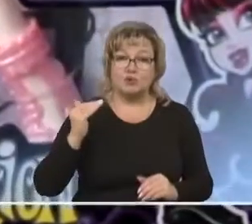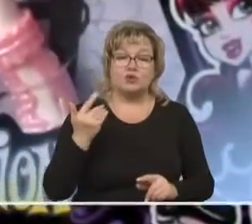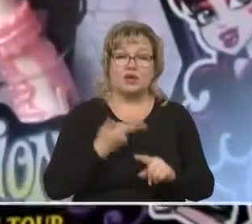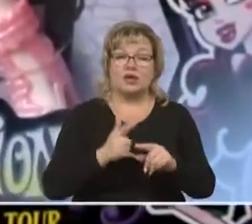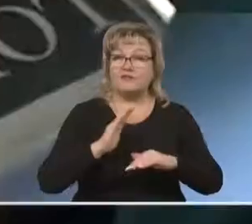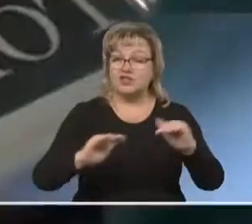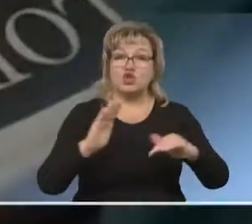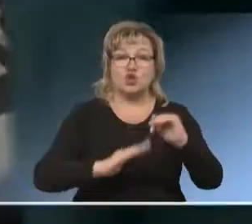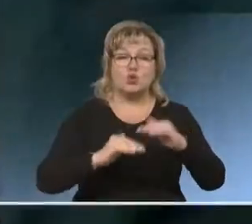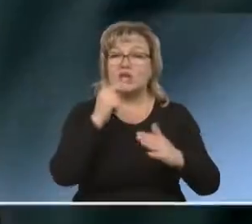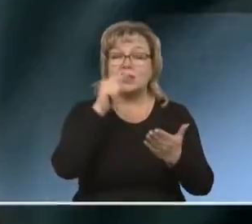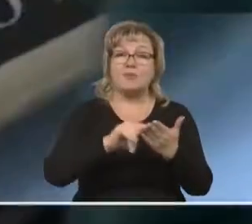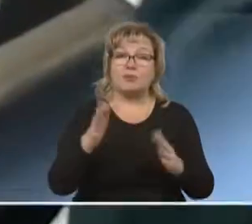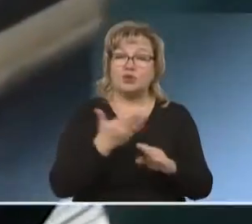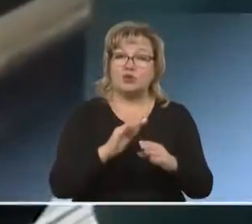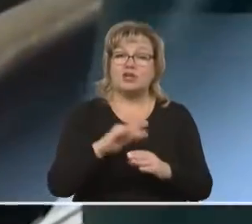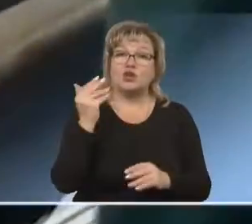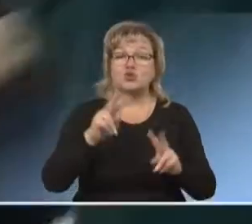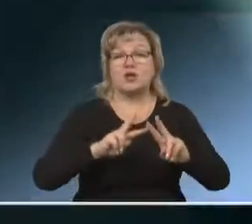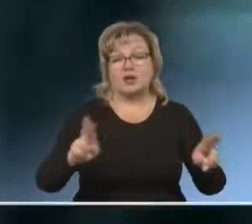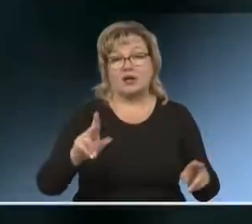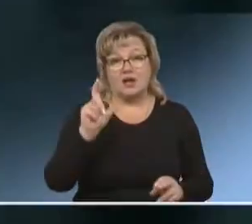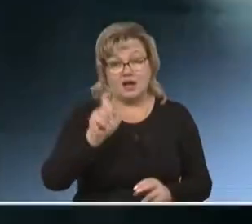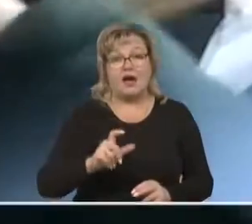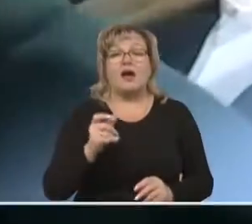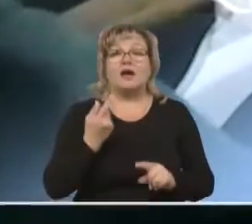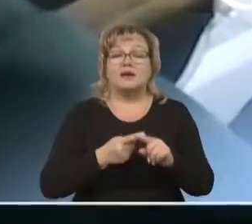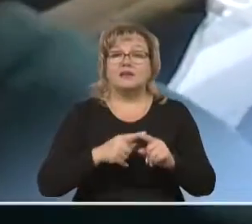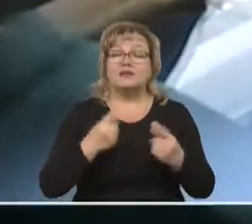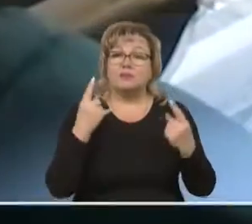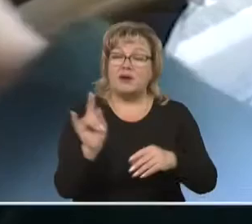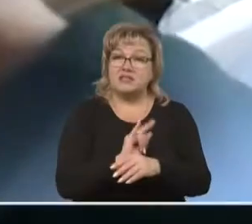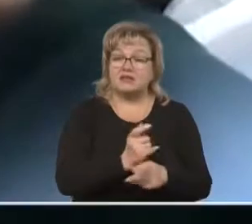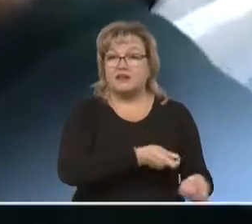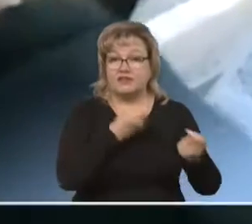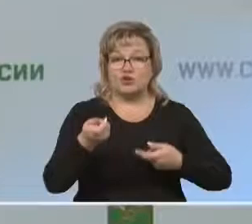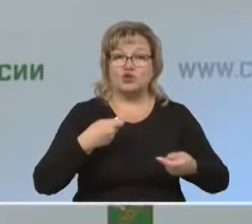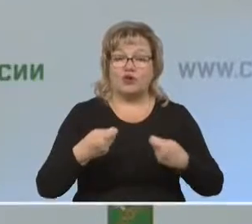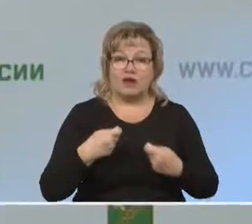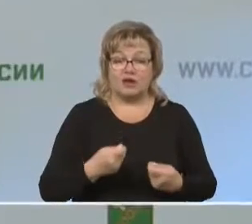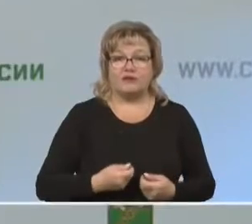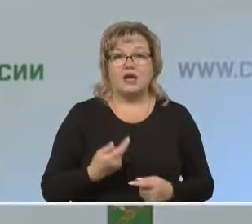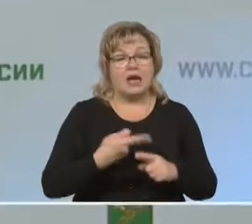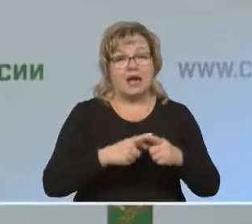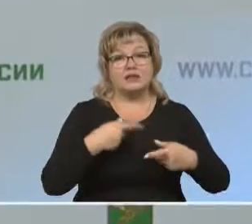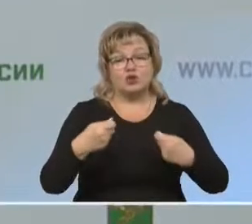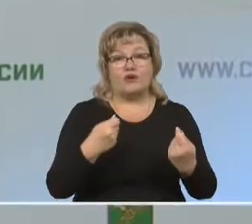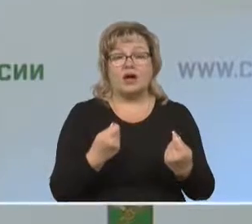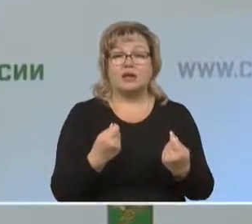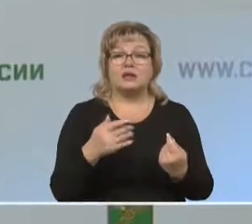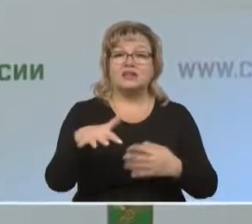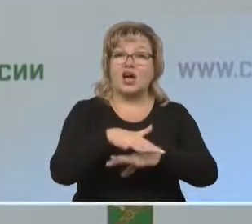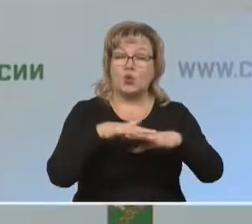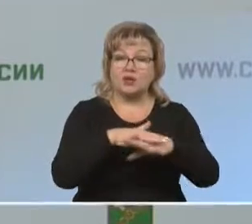не попадет, как и эти персонажи мультфильмов. Подделки – весомая часть ввозимых в страну товаров. Это товары народного